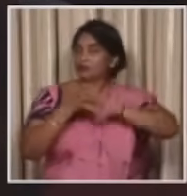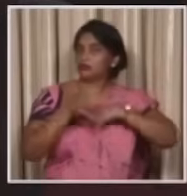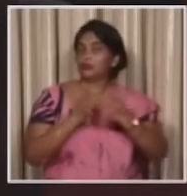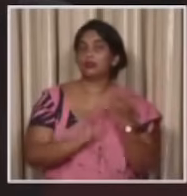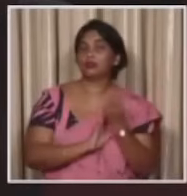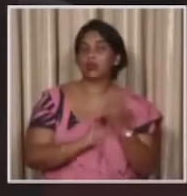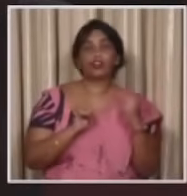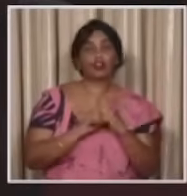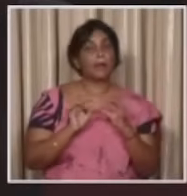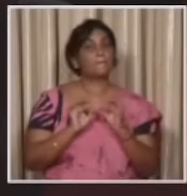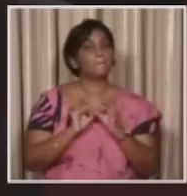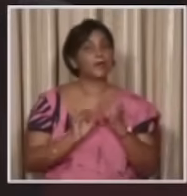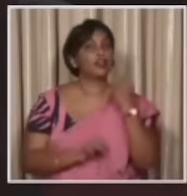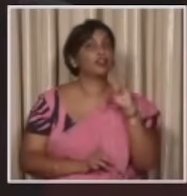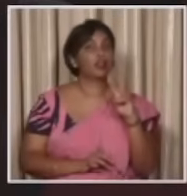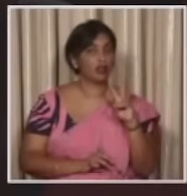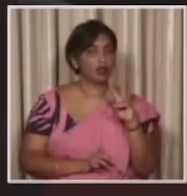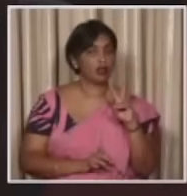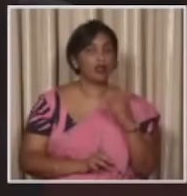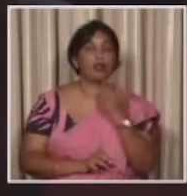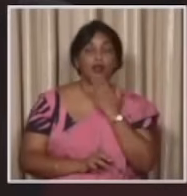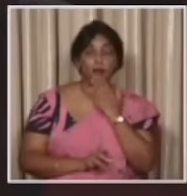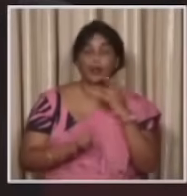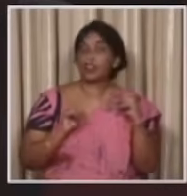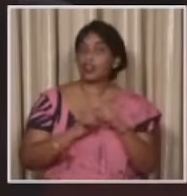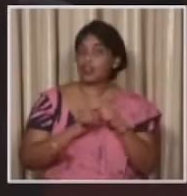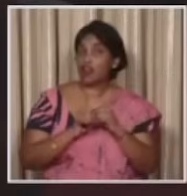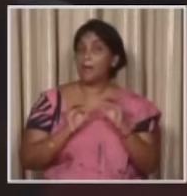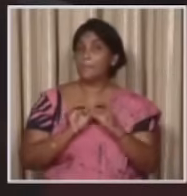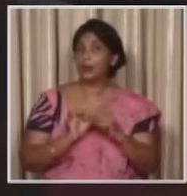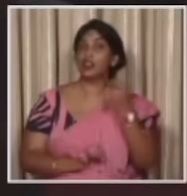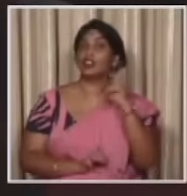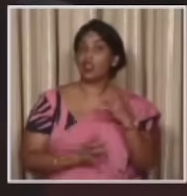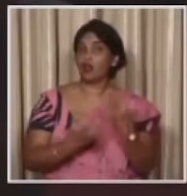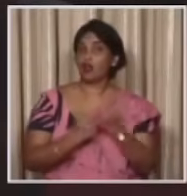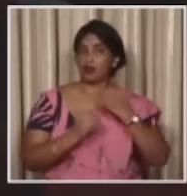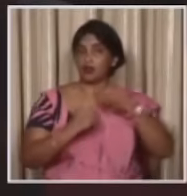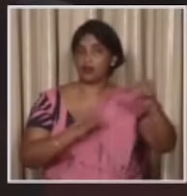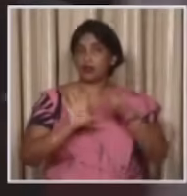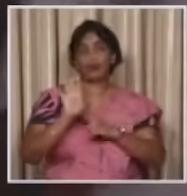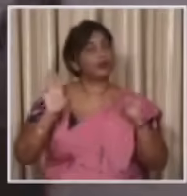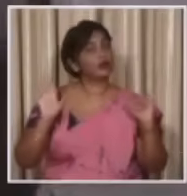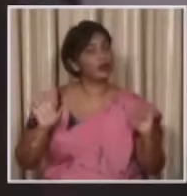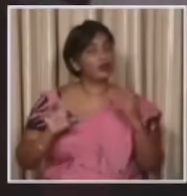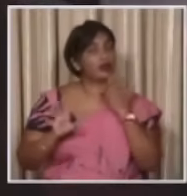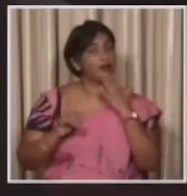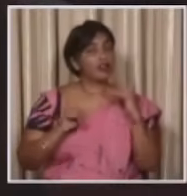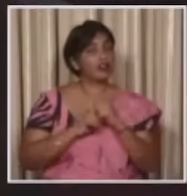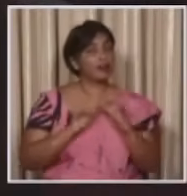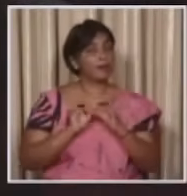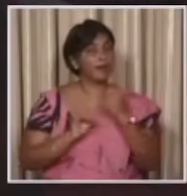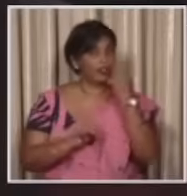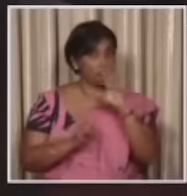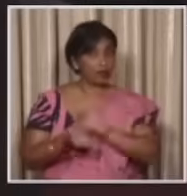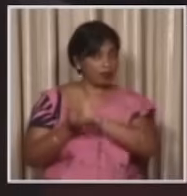තිබුණා ඩොලර් බිලියන 12ක්. ඇමරිකානු ඩොලර් බිලියන 12ක් අවශ්‍යයි ඊළඟ අවුරුදු 6. ඇමරිකානු ඩොලර් බිලියන 12ක්